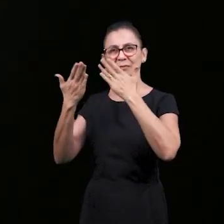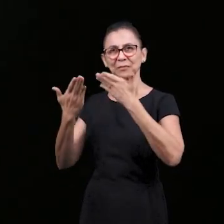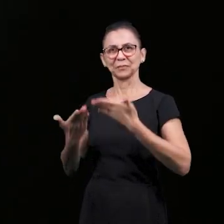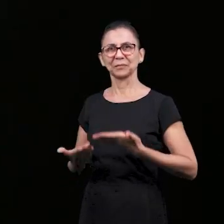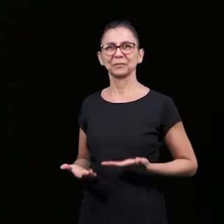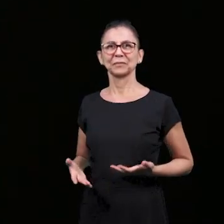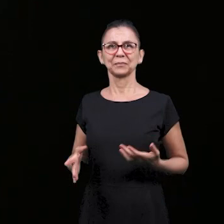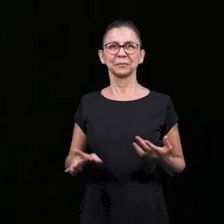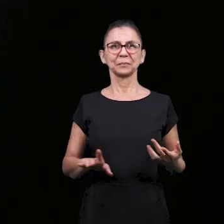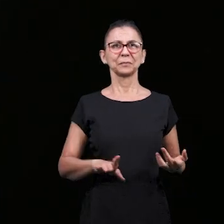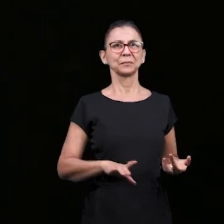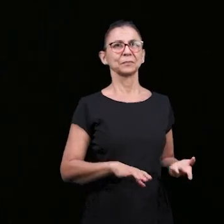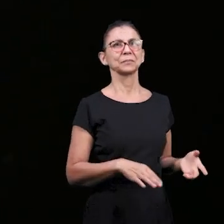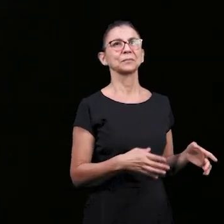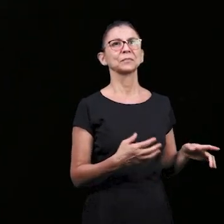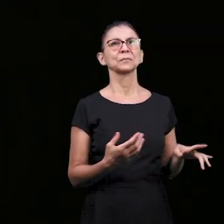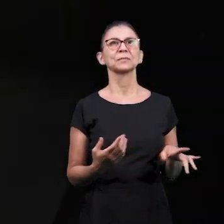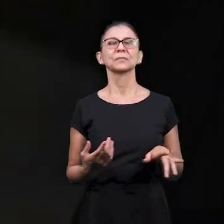прославят тебя.